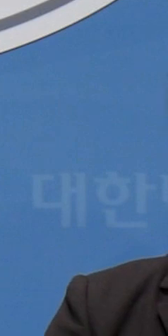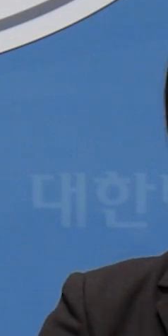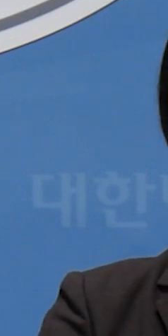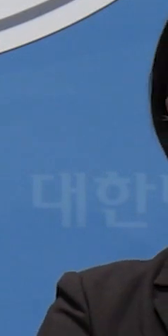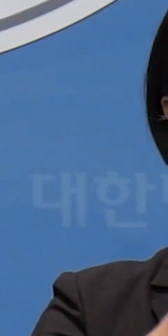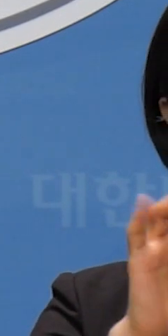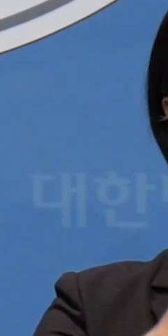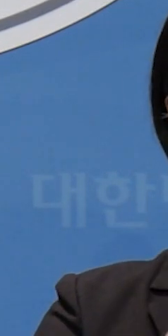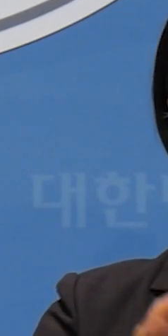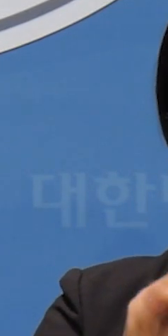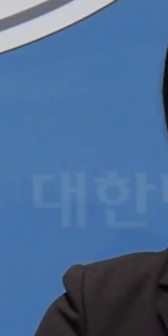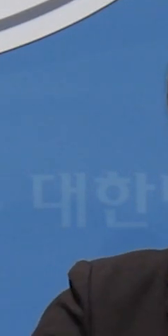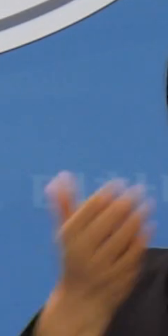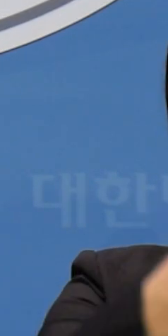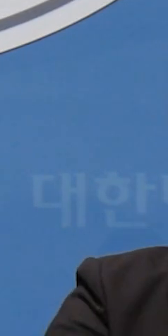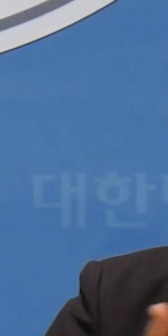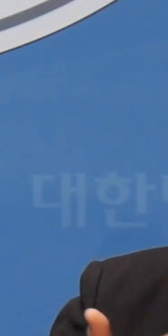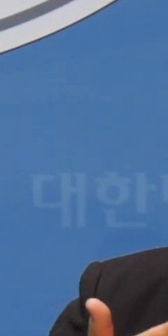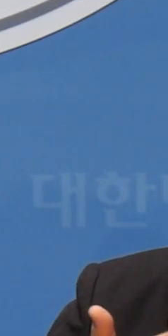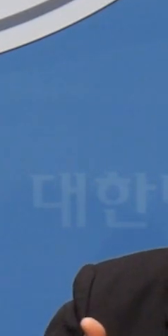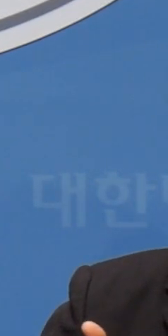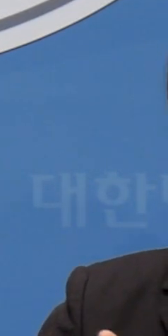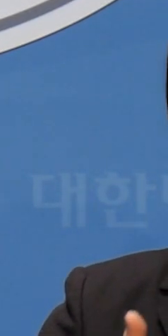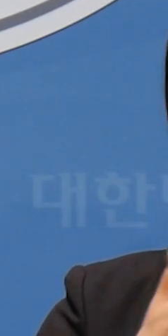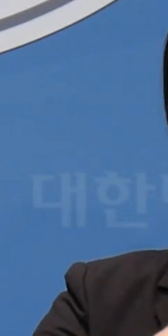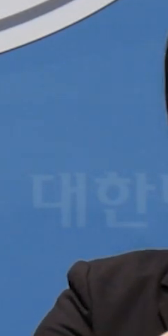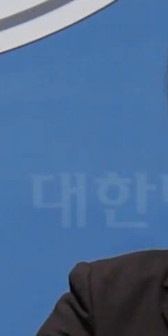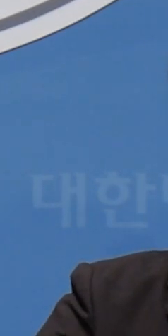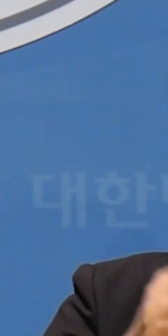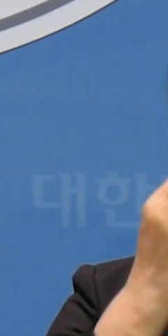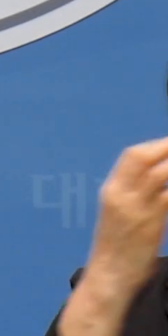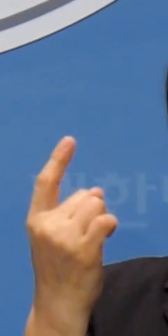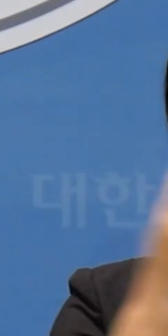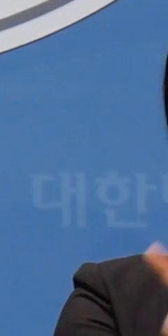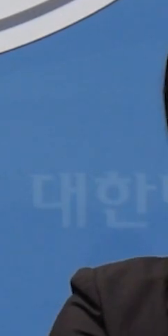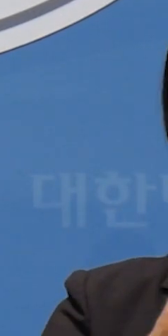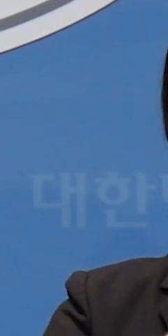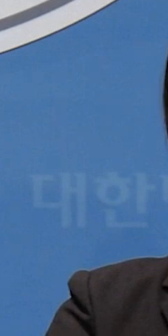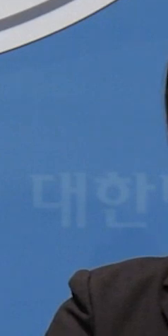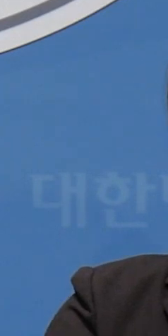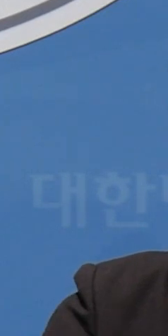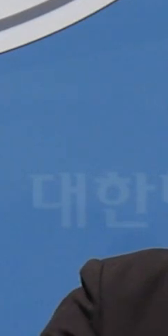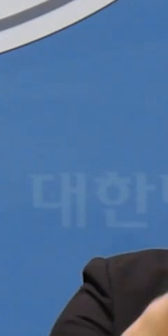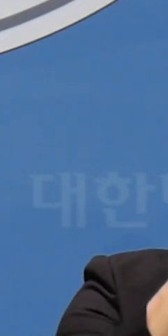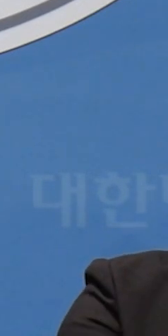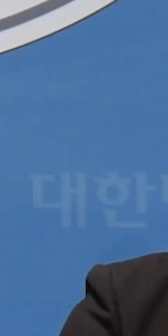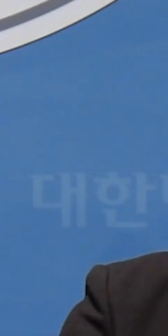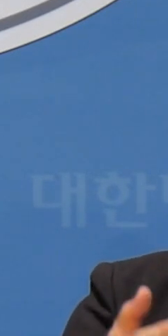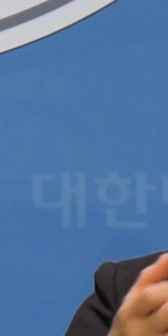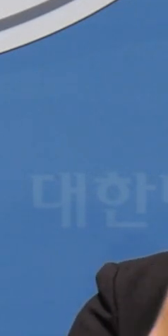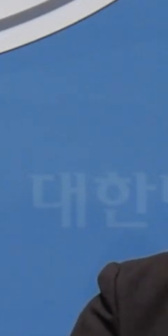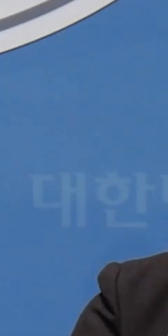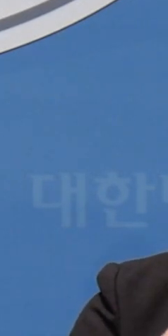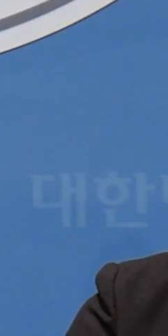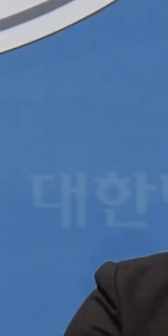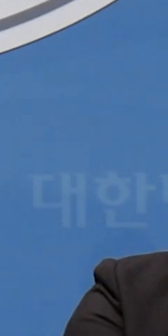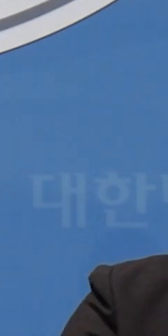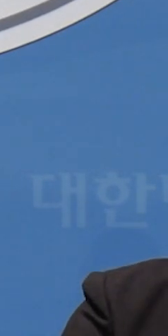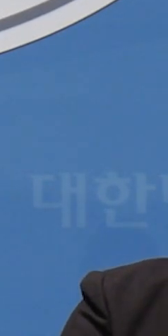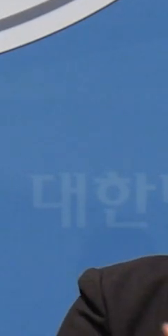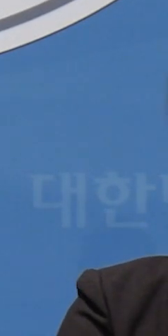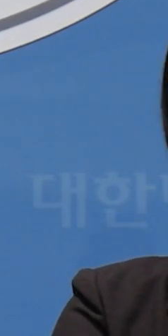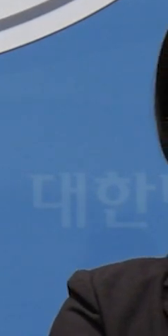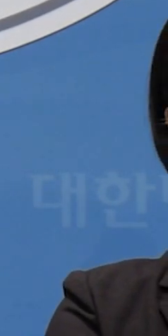존경하는 동료 시민 여러분, 저는 정치 혁신을 통해서만 우리 세대가 누려왔던 자유와